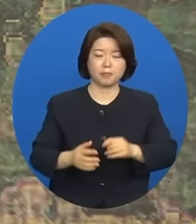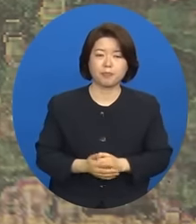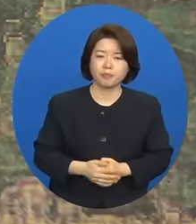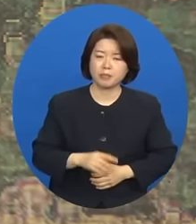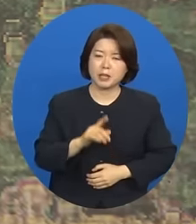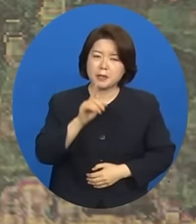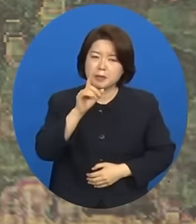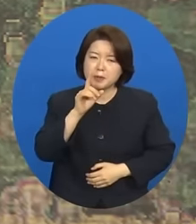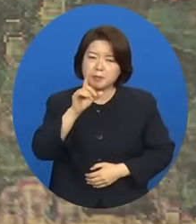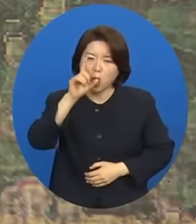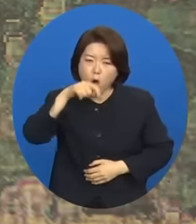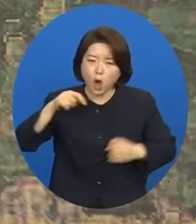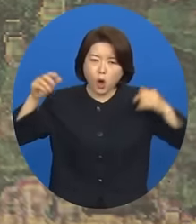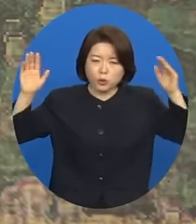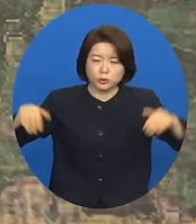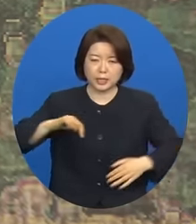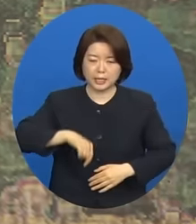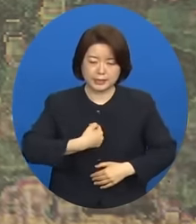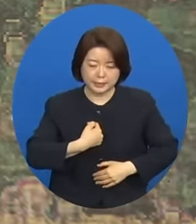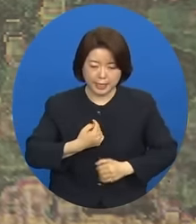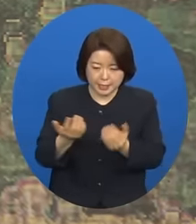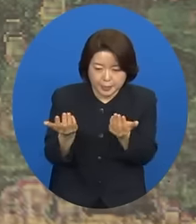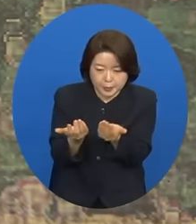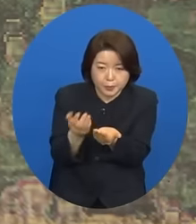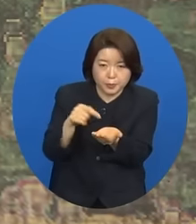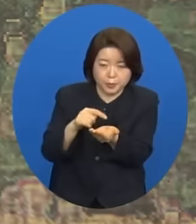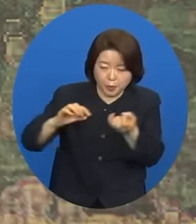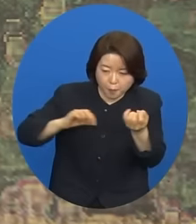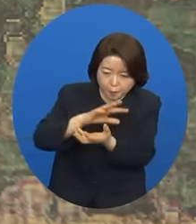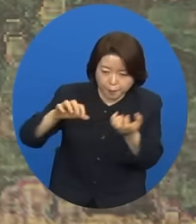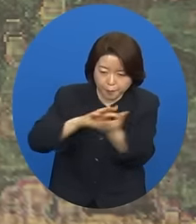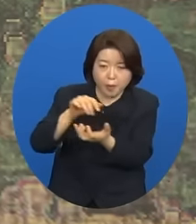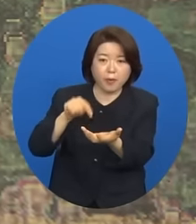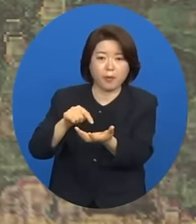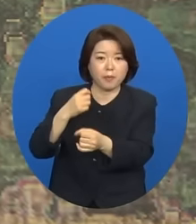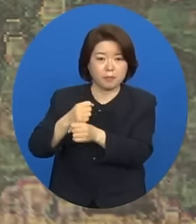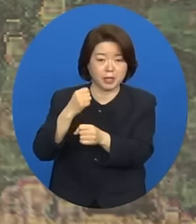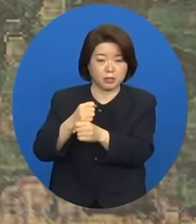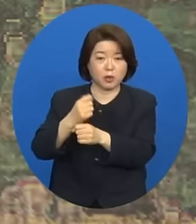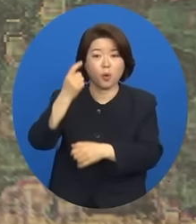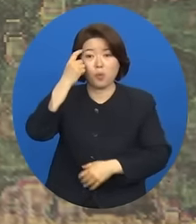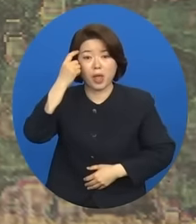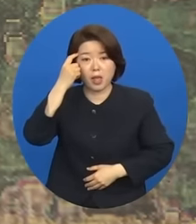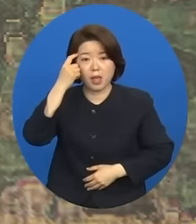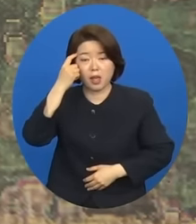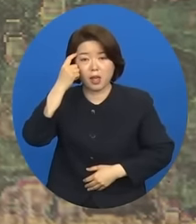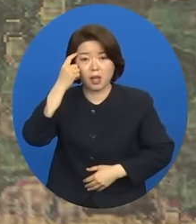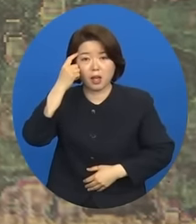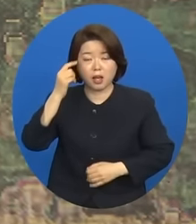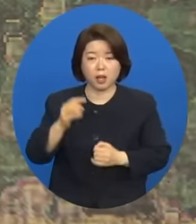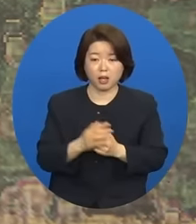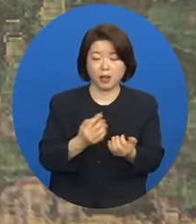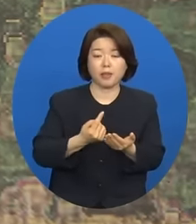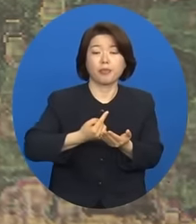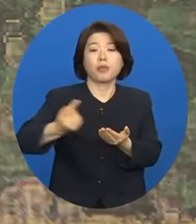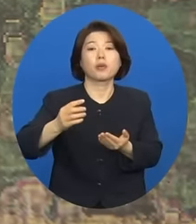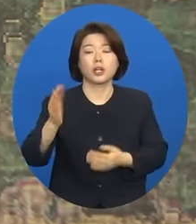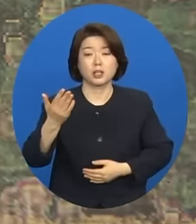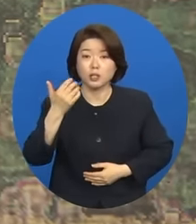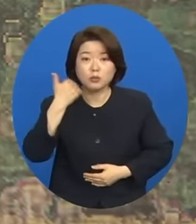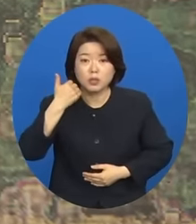자기의 보금자리를 어지럽게 하며 왜 자기의 보금자리를 어지럽게 할까요? 떠나야 되기 때문에